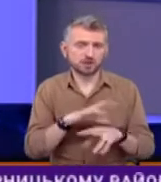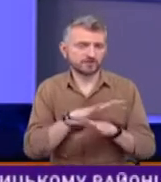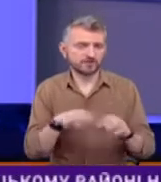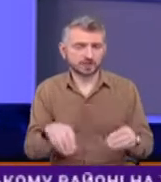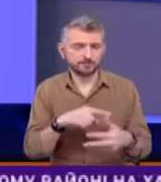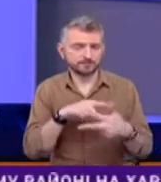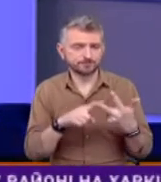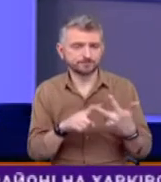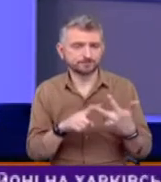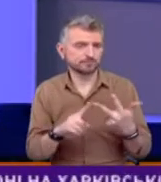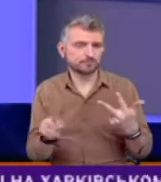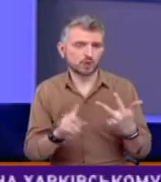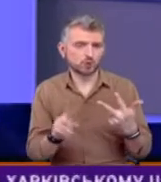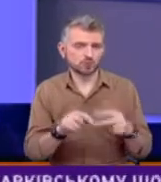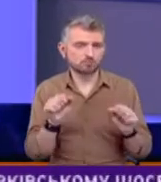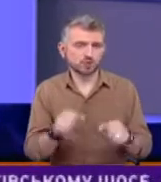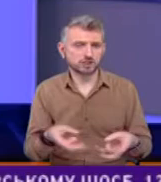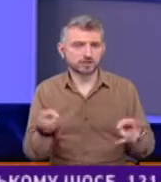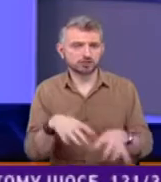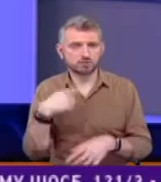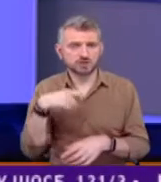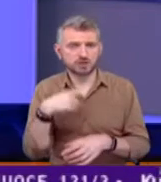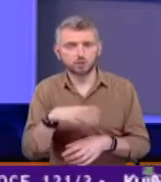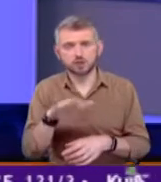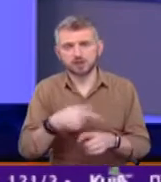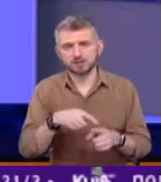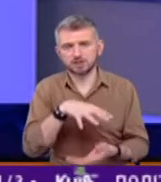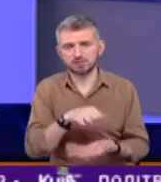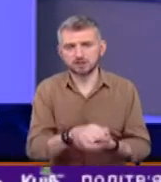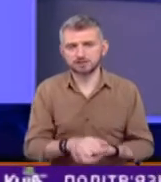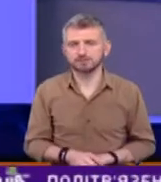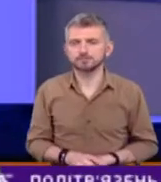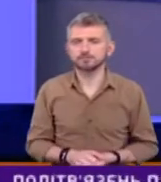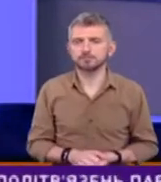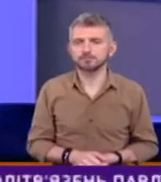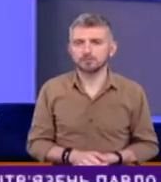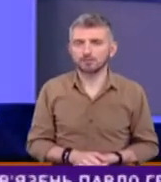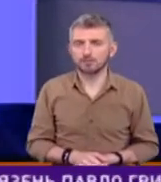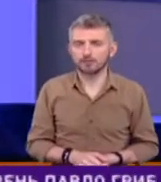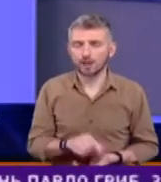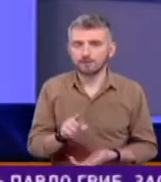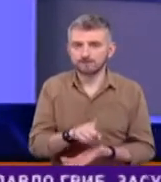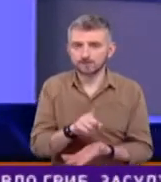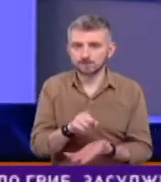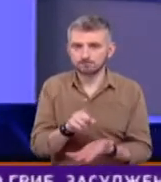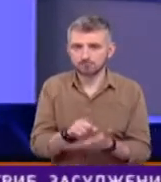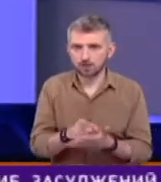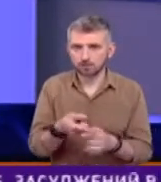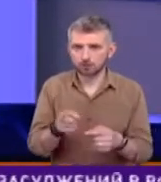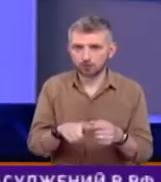Тобто це три речі, які можна залишити президенту, і нехай цим займається. Але ж він має в тому якось,